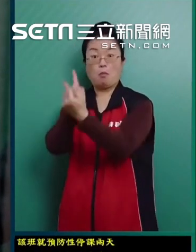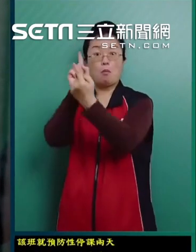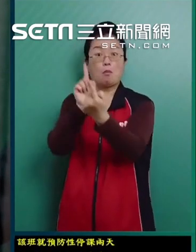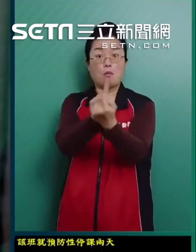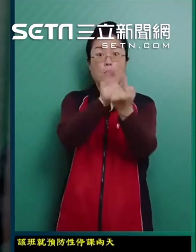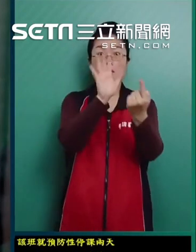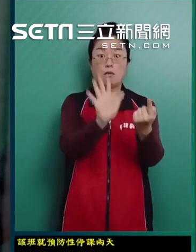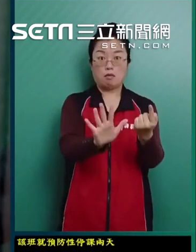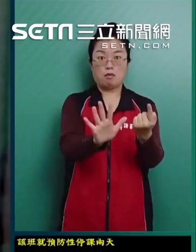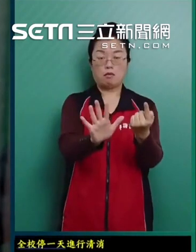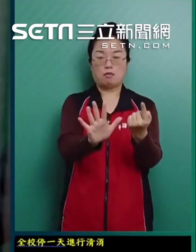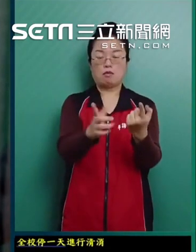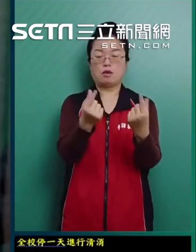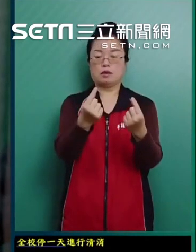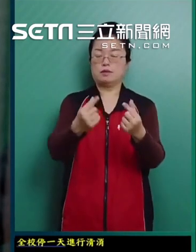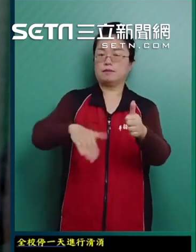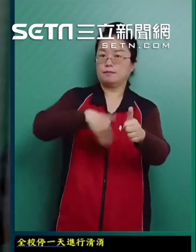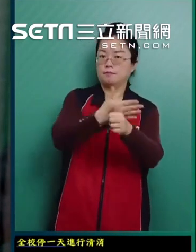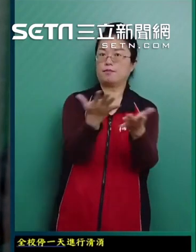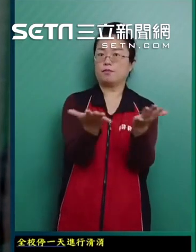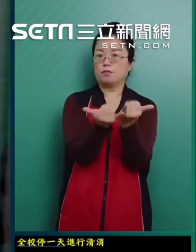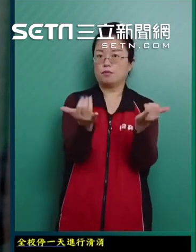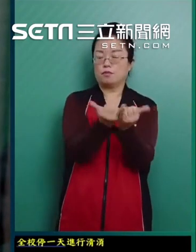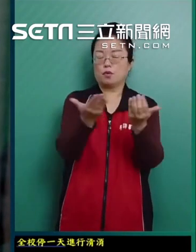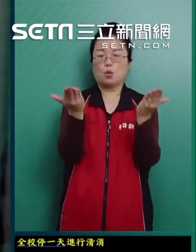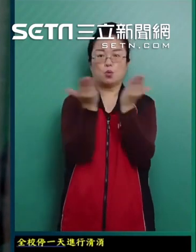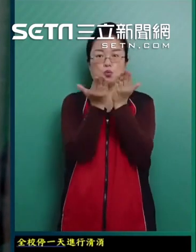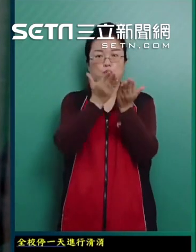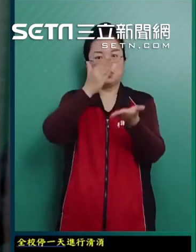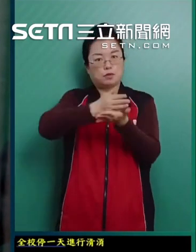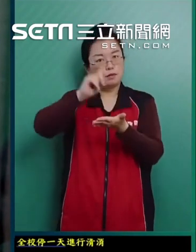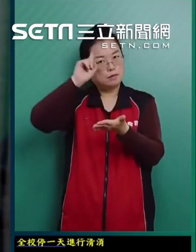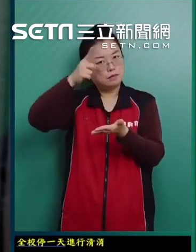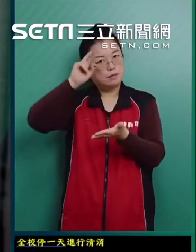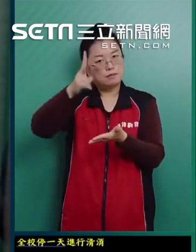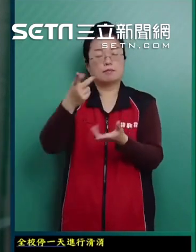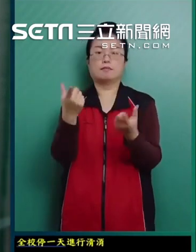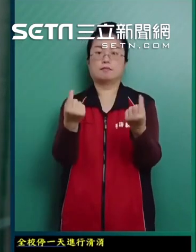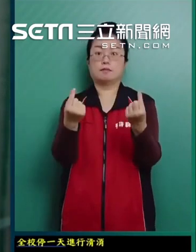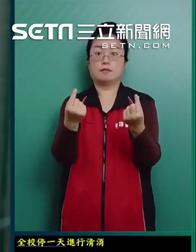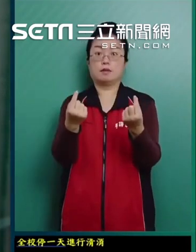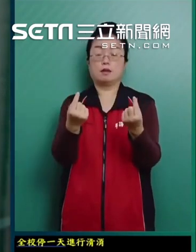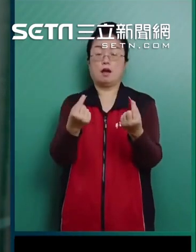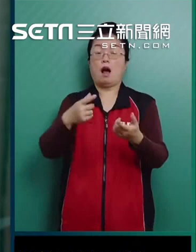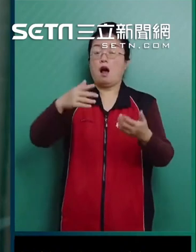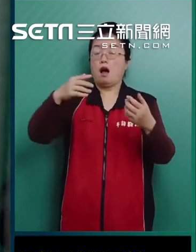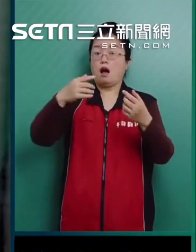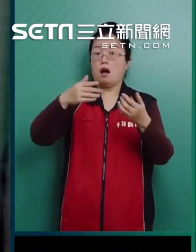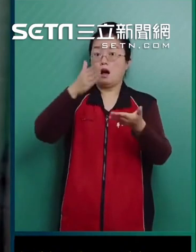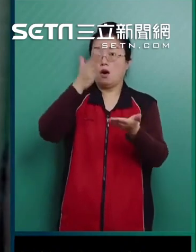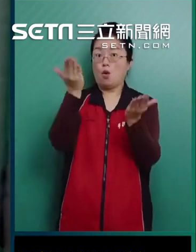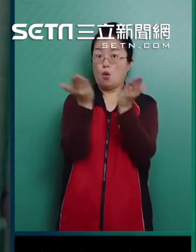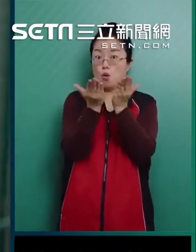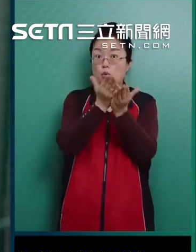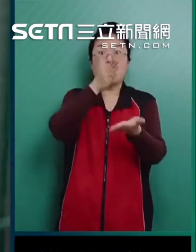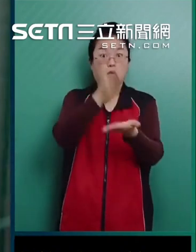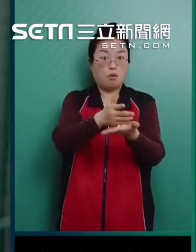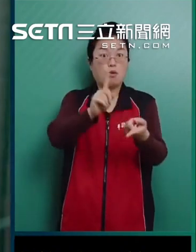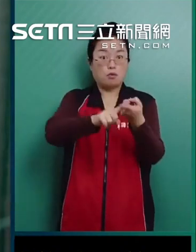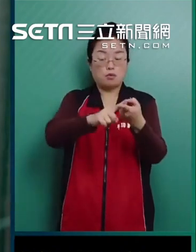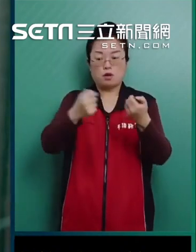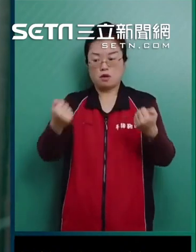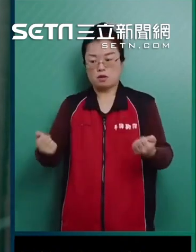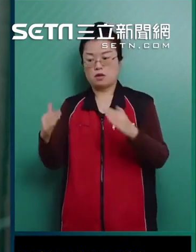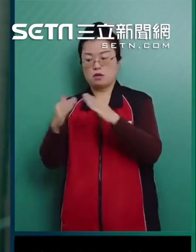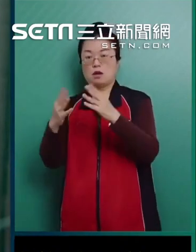给他2天的预防性的这个停课，但是停课在家不停学，这个是我们的一致配套一起来防护，我想我